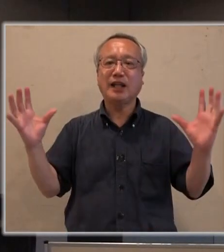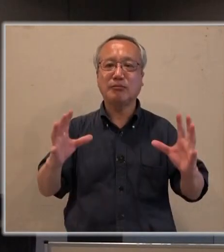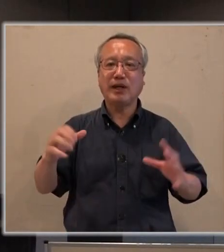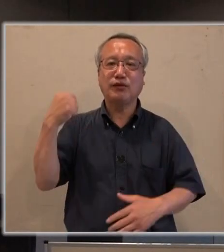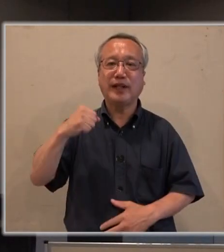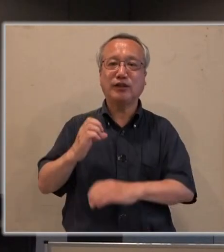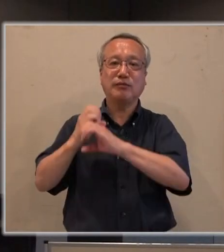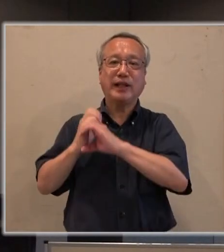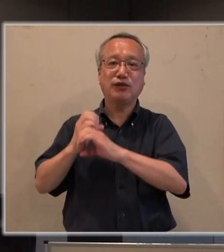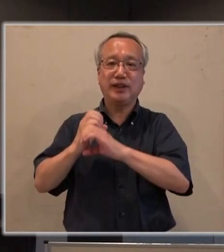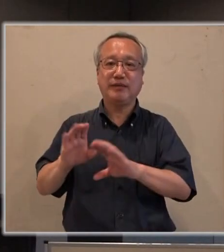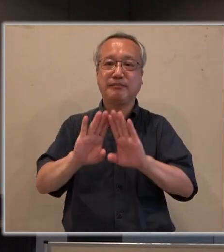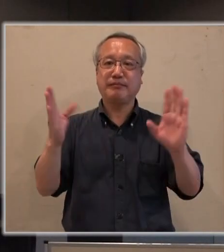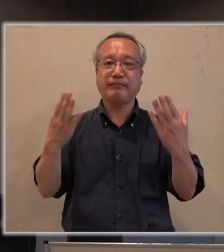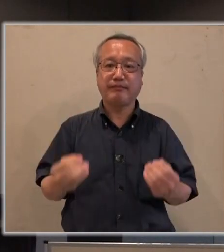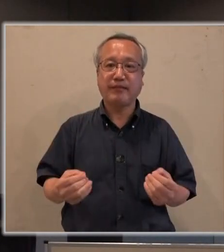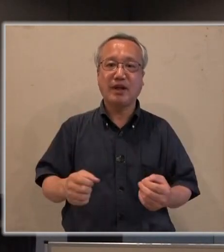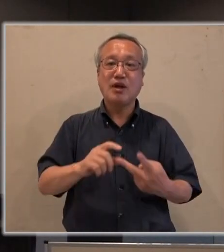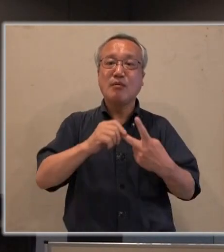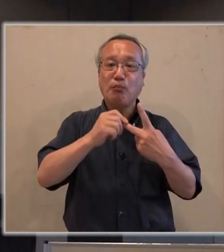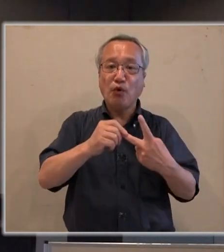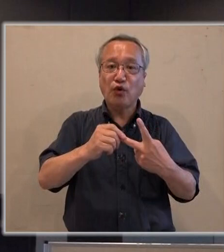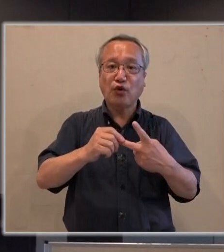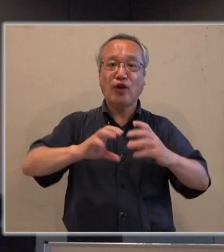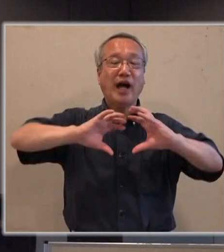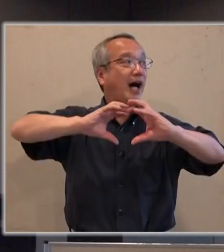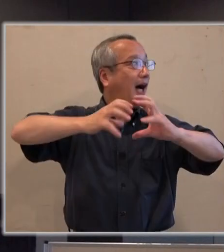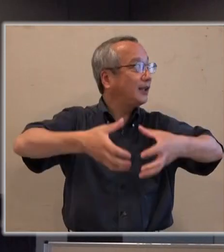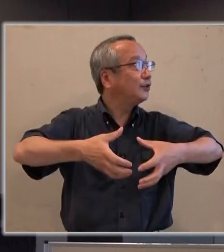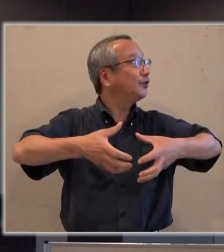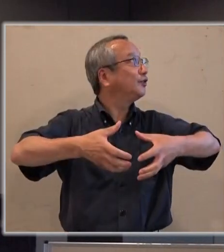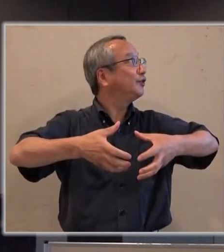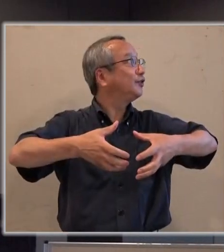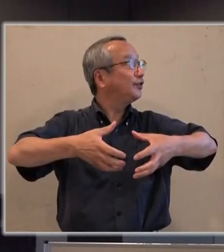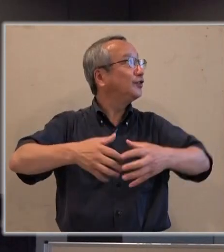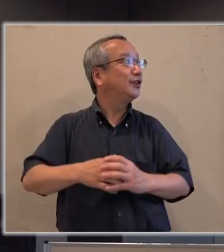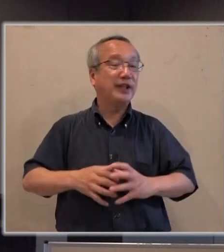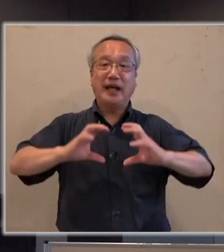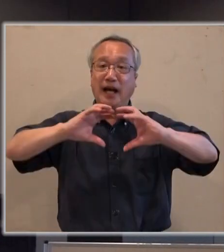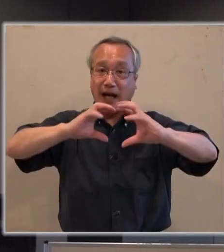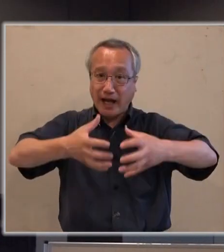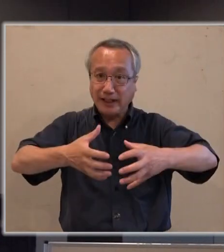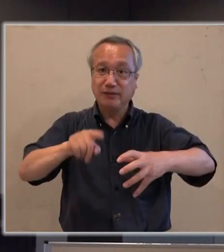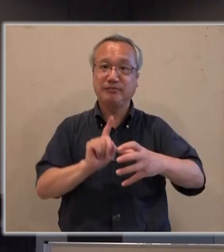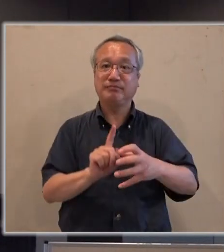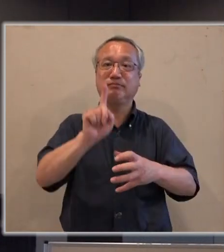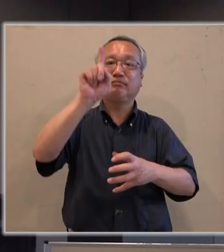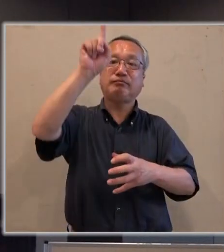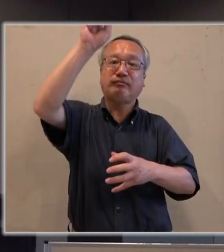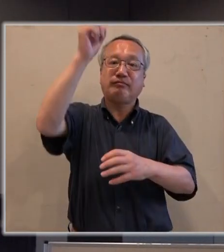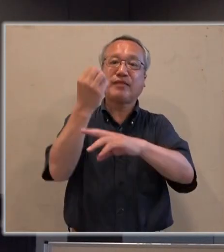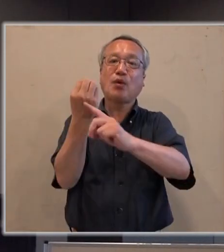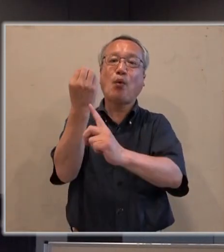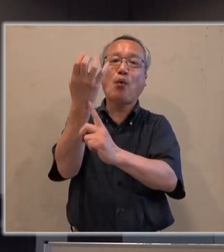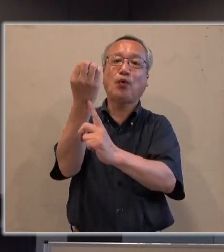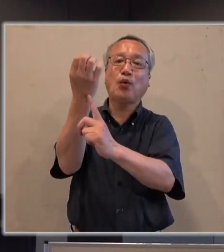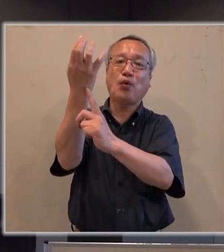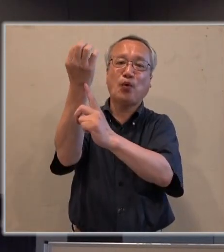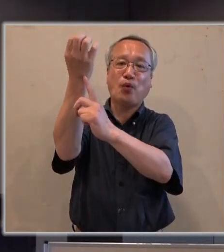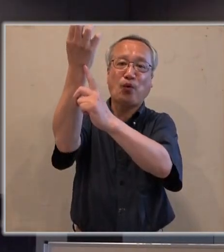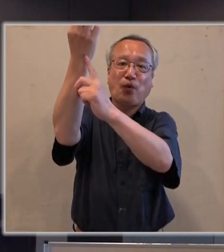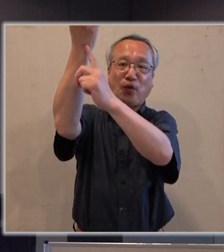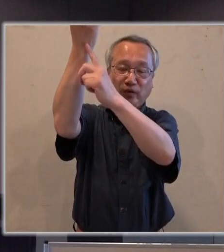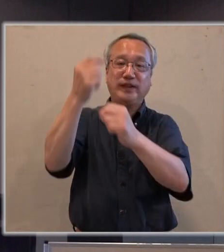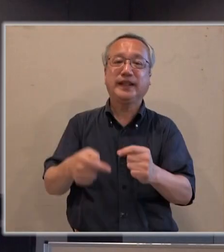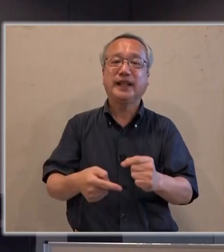。もう一つ、アースライトプロジェクトについてご紹介します。これは炎を宇宙に打ち上げようというイベントなんですけれども、きっかけはオリンピック聖火